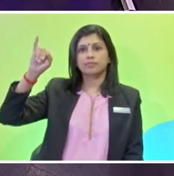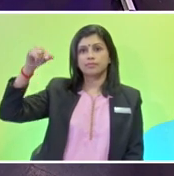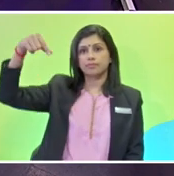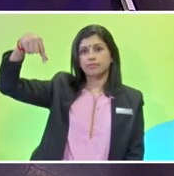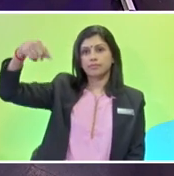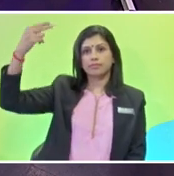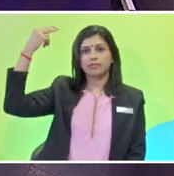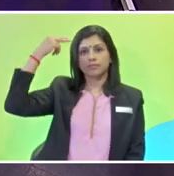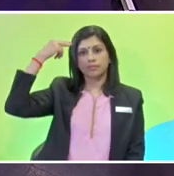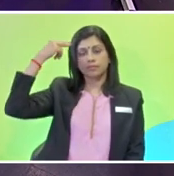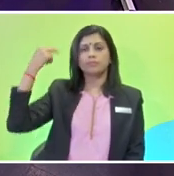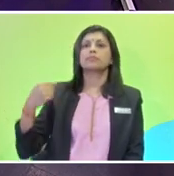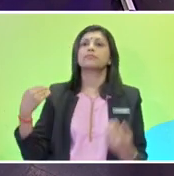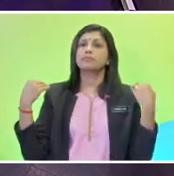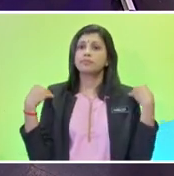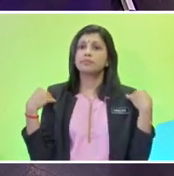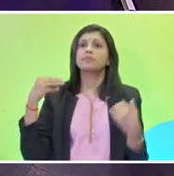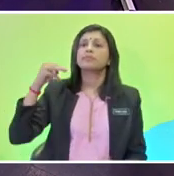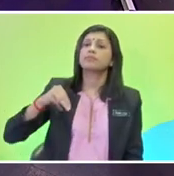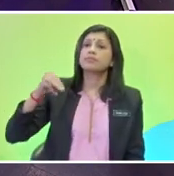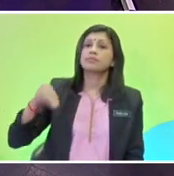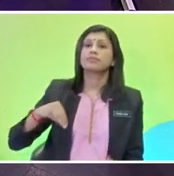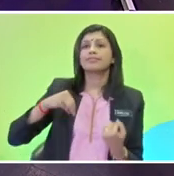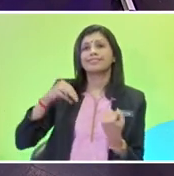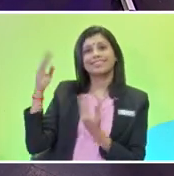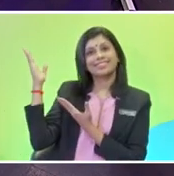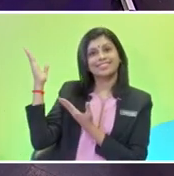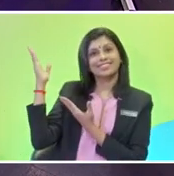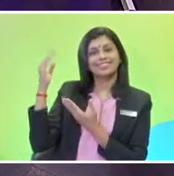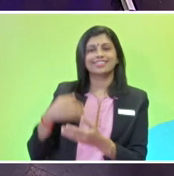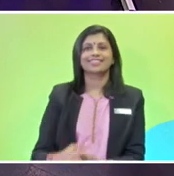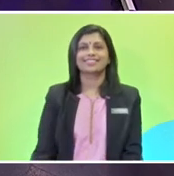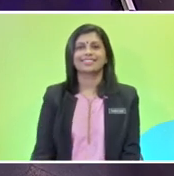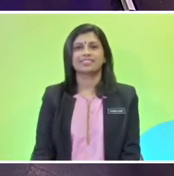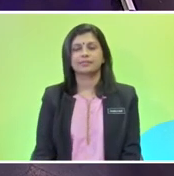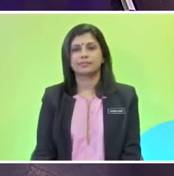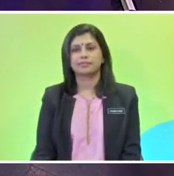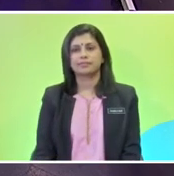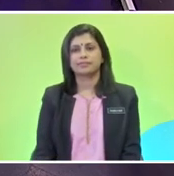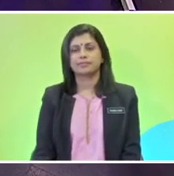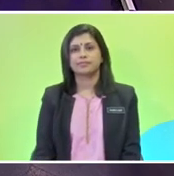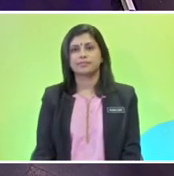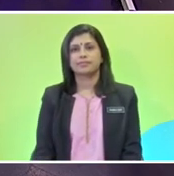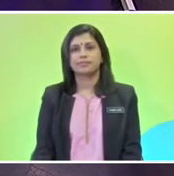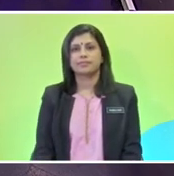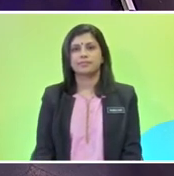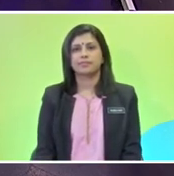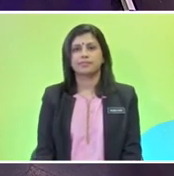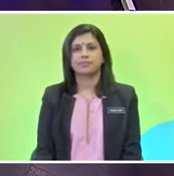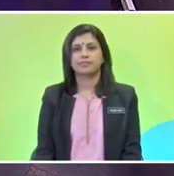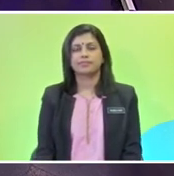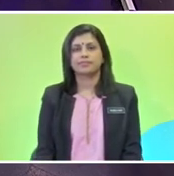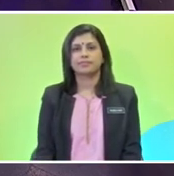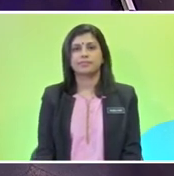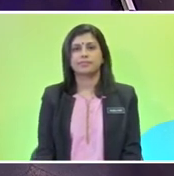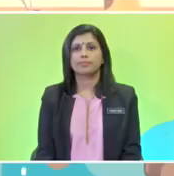ada rakan-rakan kita juga, ya Cikgu? Betul. Jom kita panggil mereka di skrin belakang saya. Hai adik-adik semua.